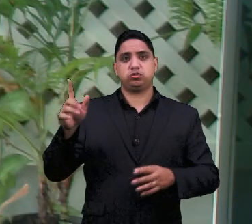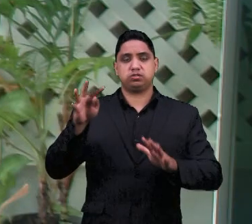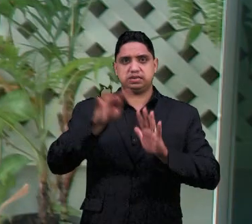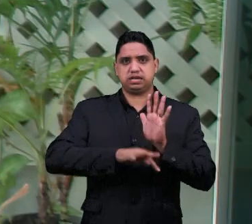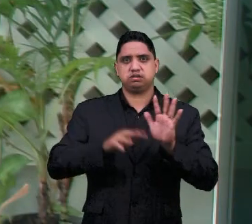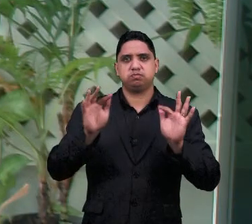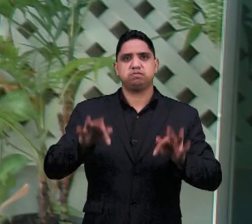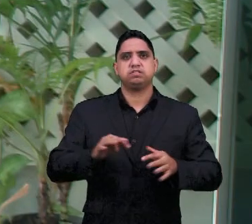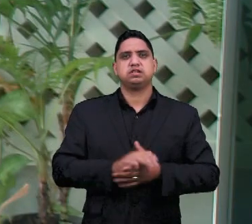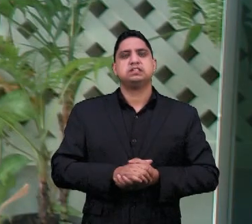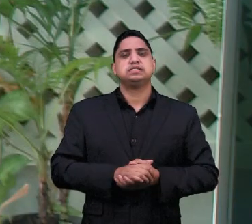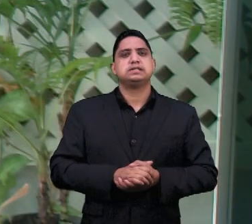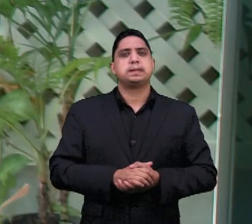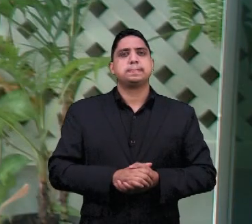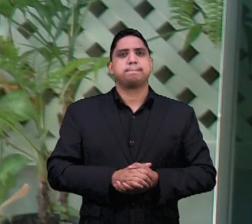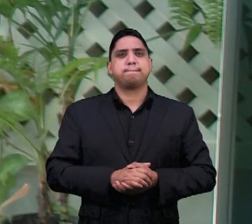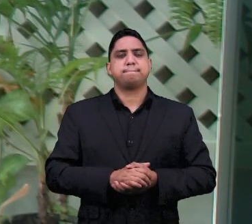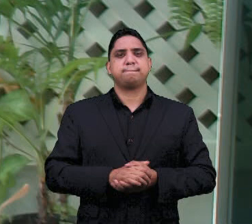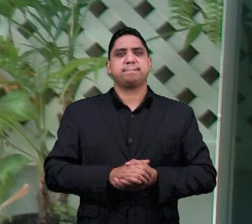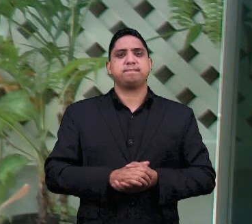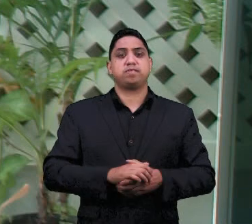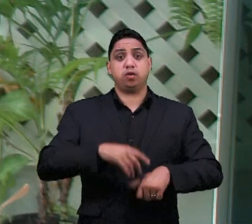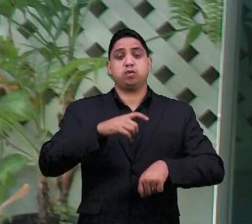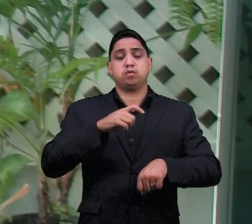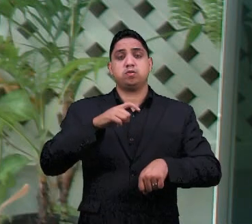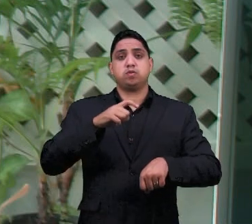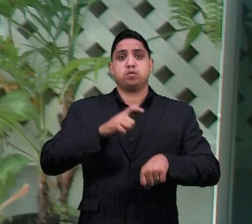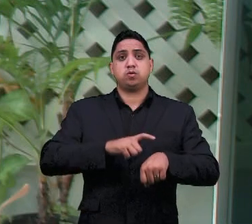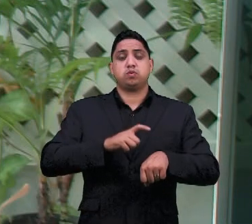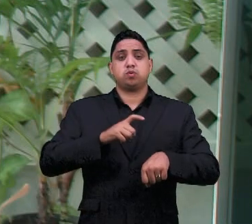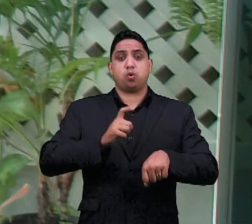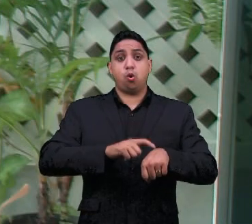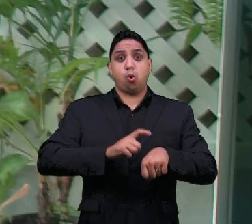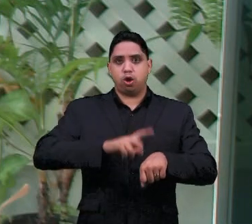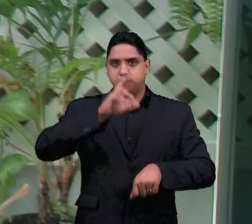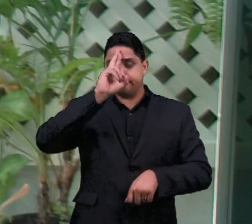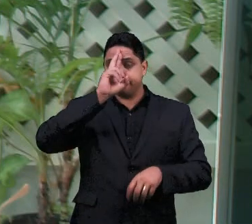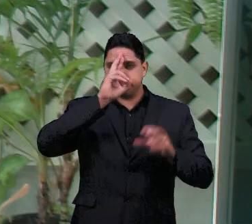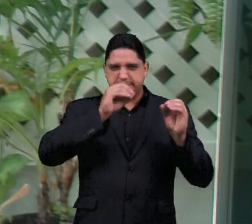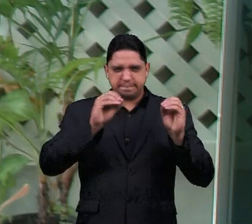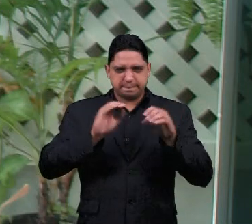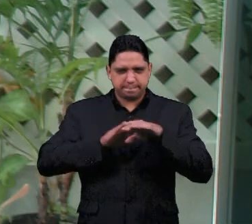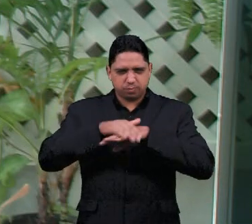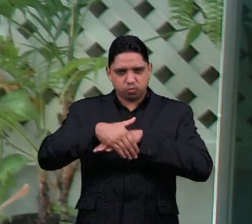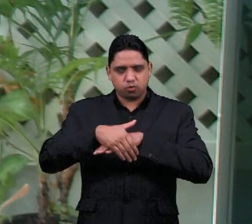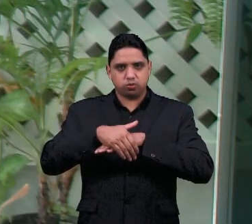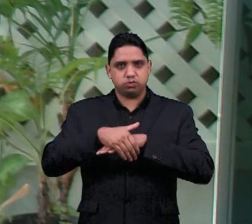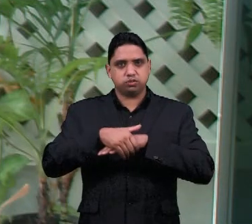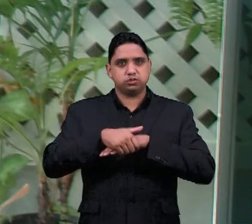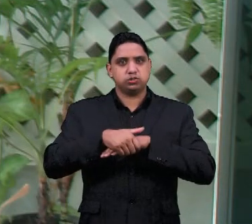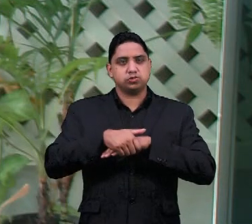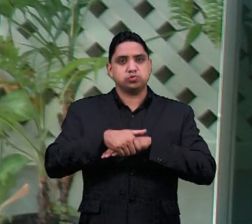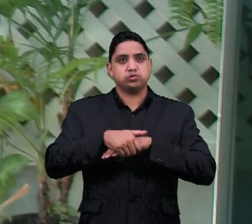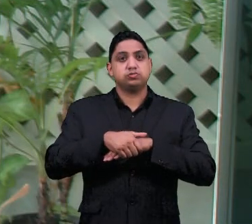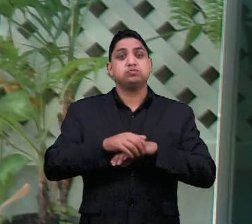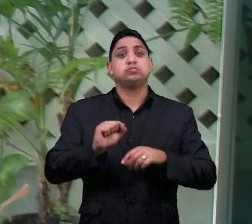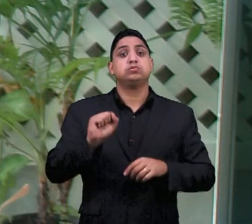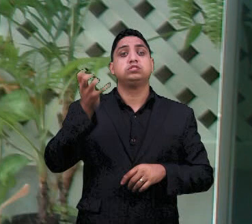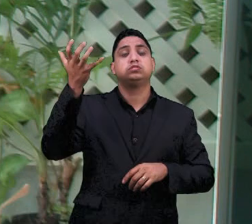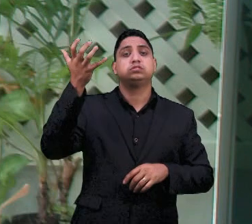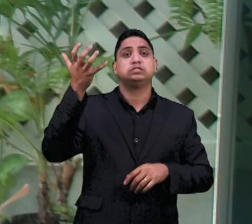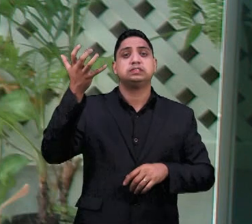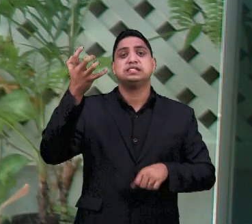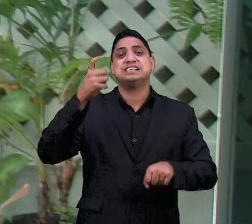les avertissements sont donnés. Passons à un autre texte, ici pour finir. Un autre texte dit, à minuit,